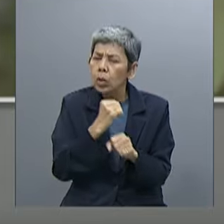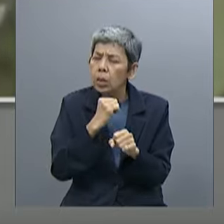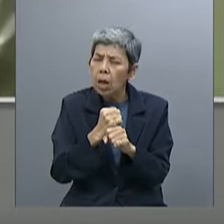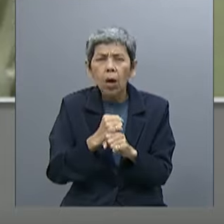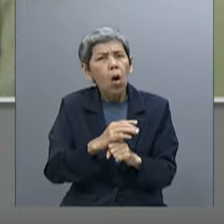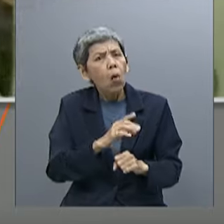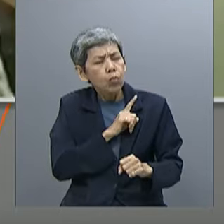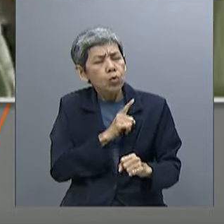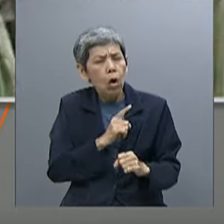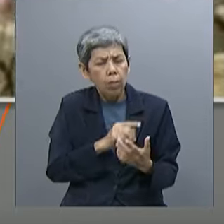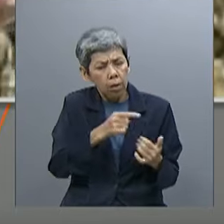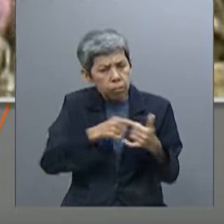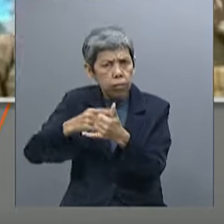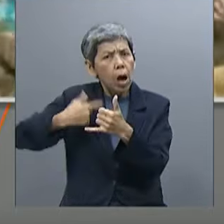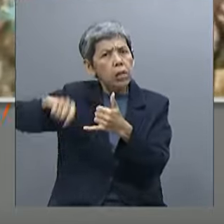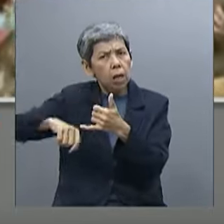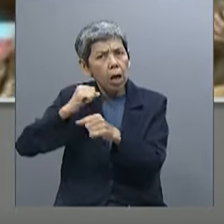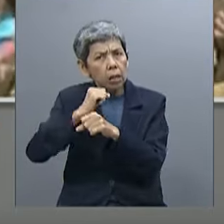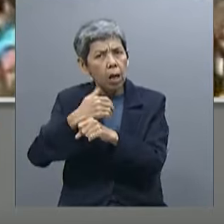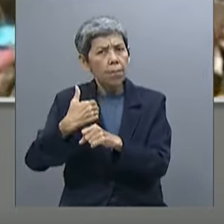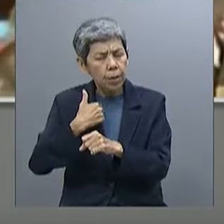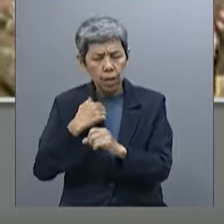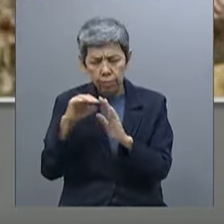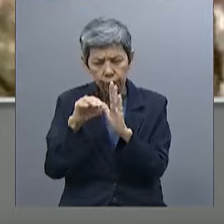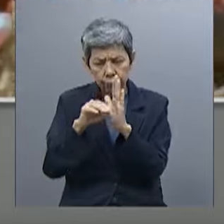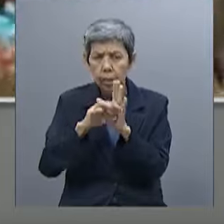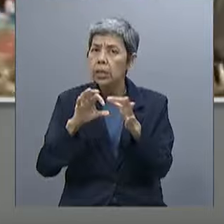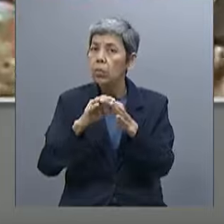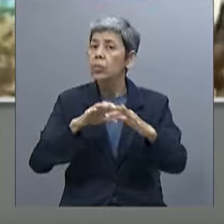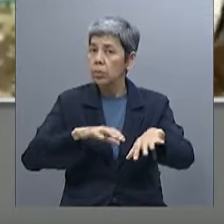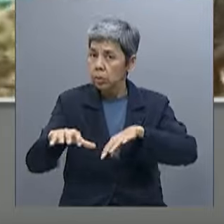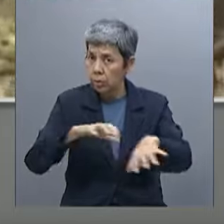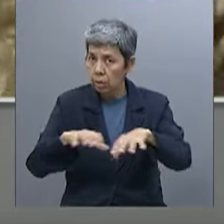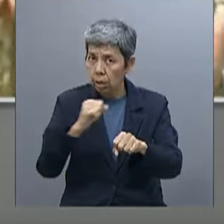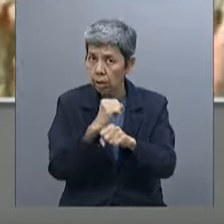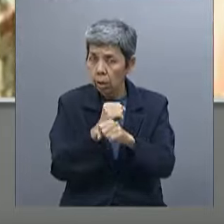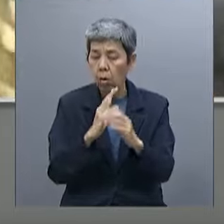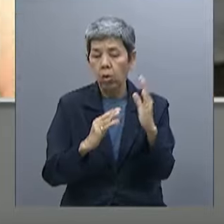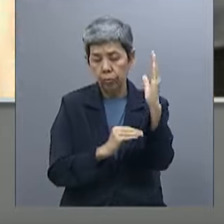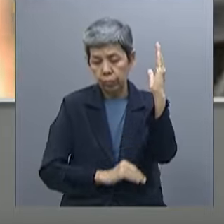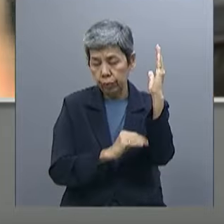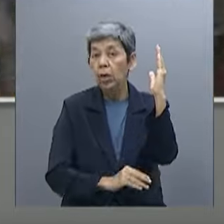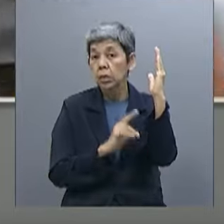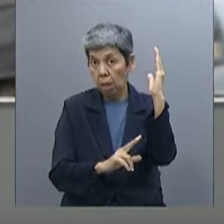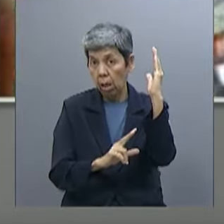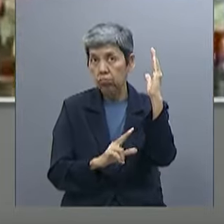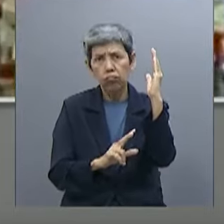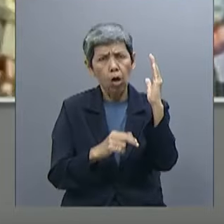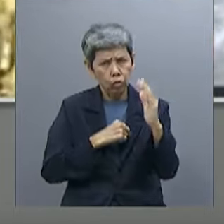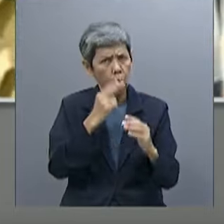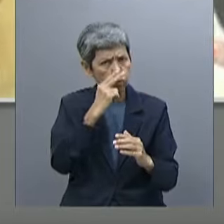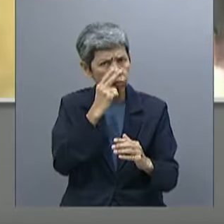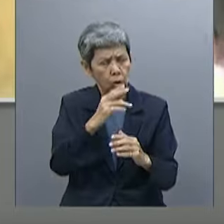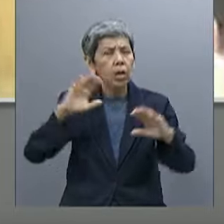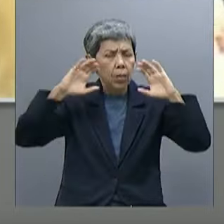งก็เป็นเรื่องสำคัญรวมไปถึงการกำหนดทิศทางในการจัดการสถานการณ์ในจังหวัดชายแดนภาคใต้ก็เป็นเรื่องจำเป็น